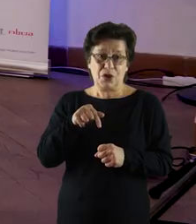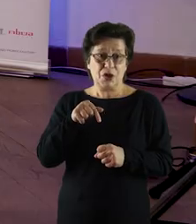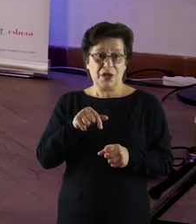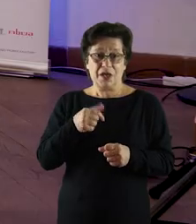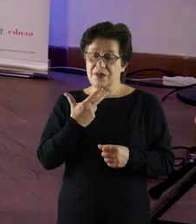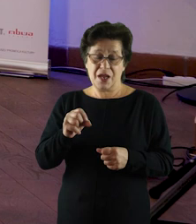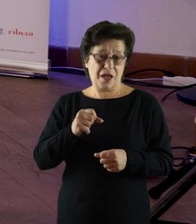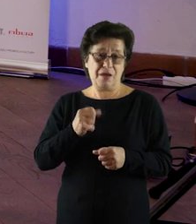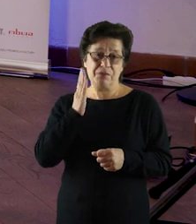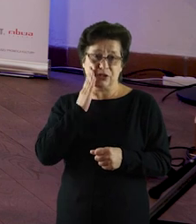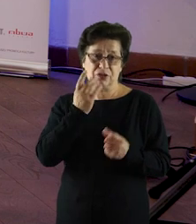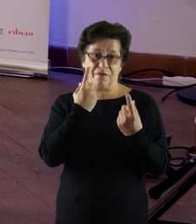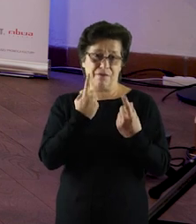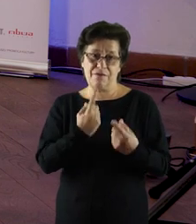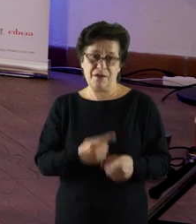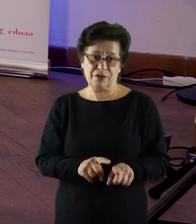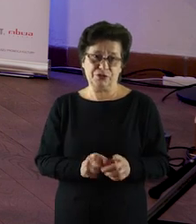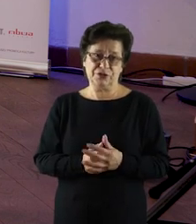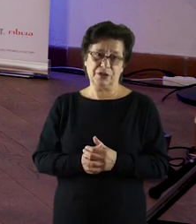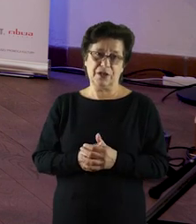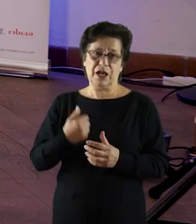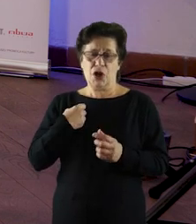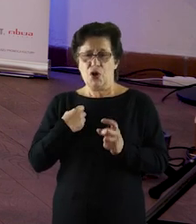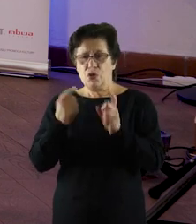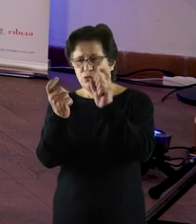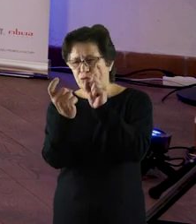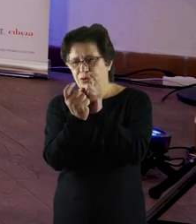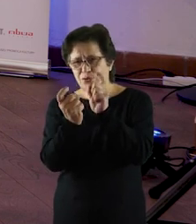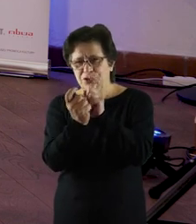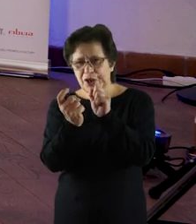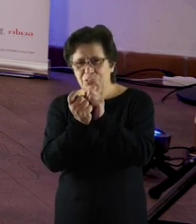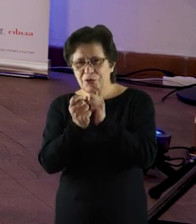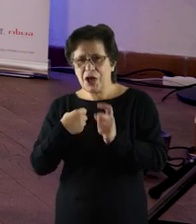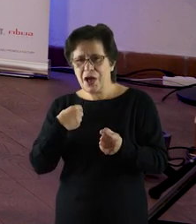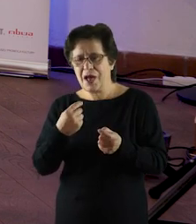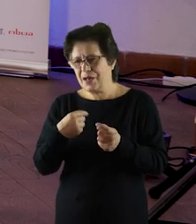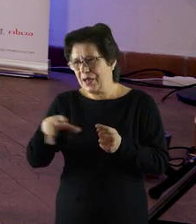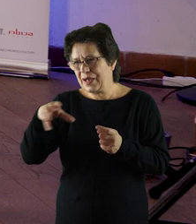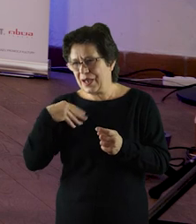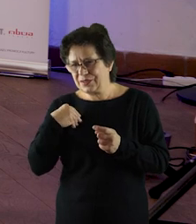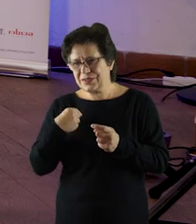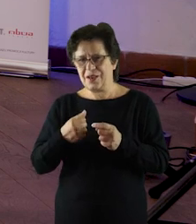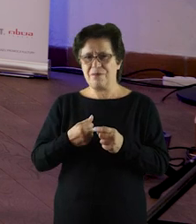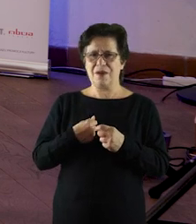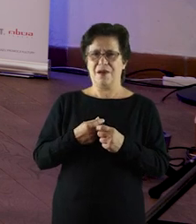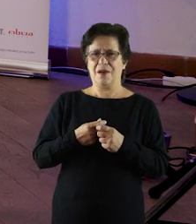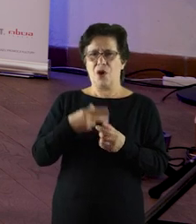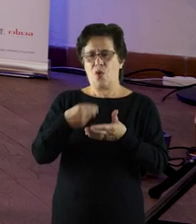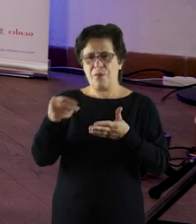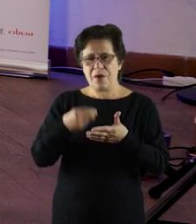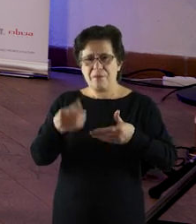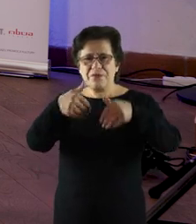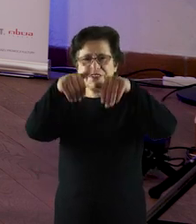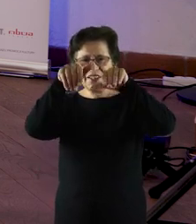w Lesznie, nie to, że sąsiaduję z Wami i że kupujemy w tym samym sklepiku ulubione słodycze.